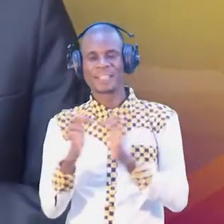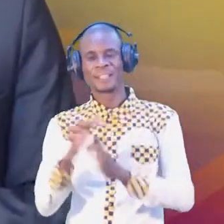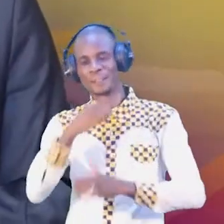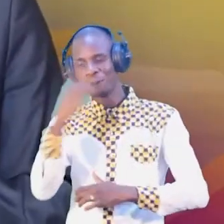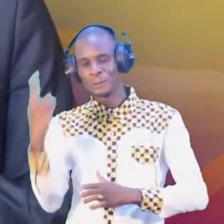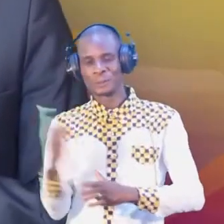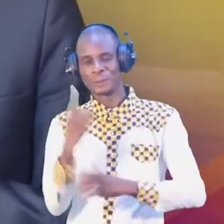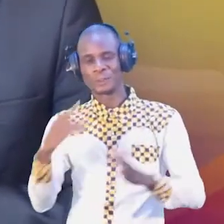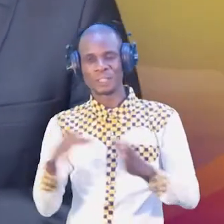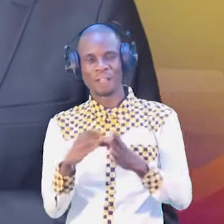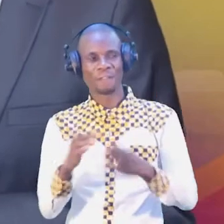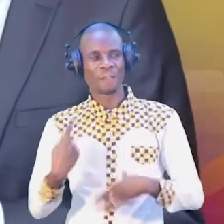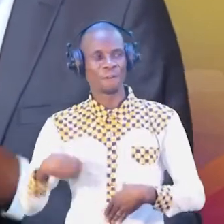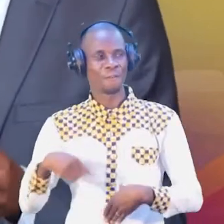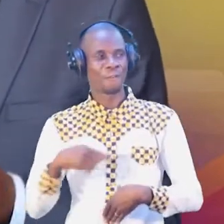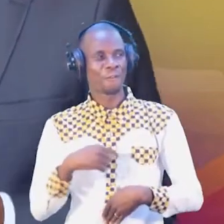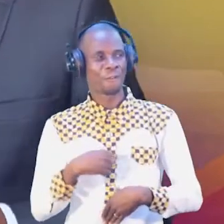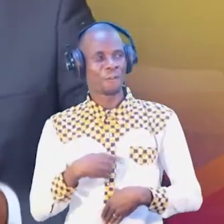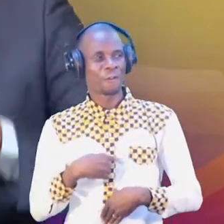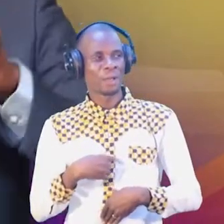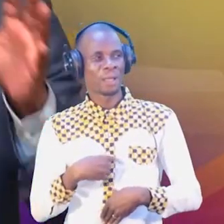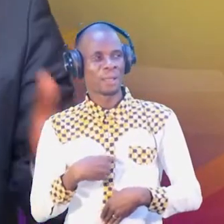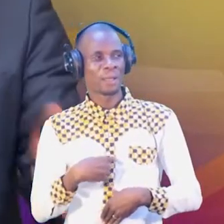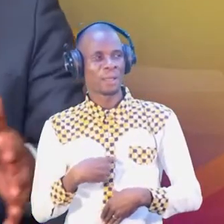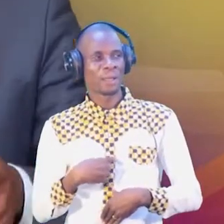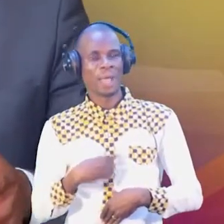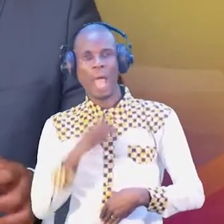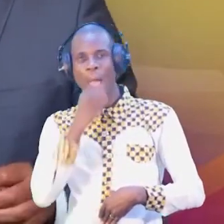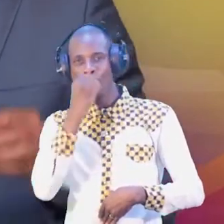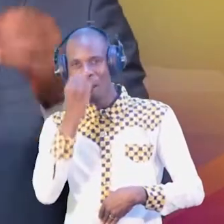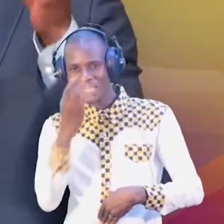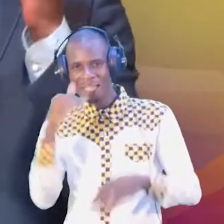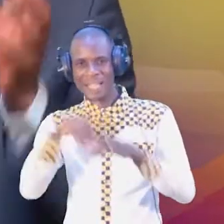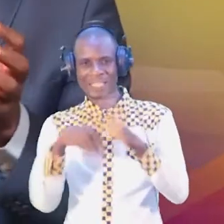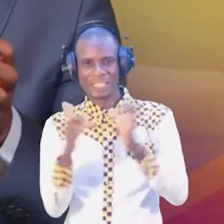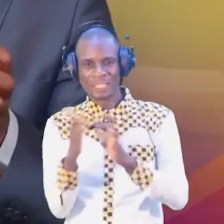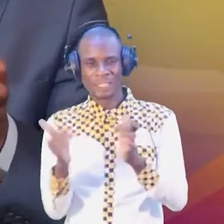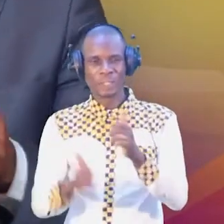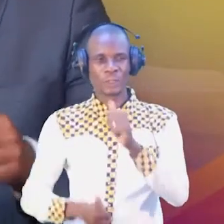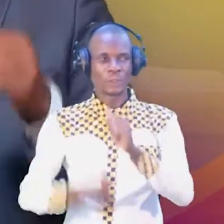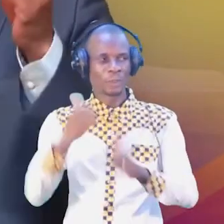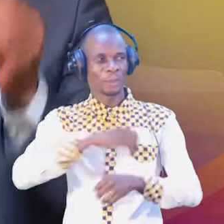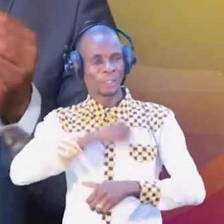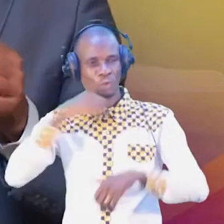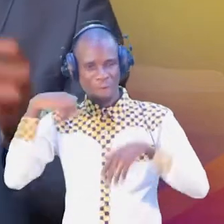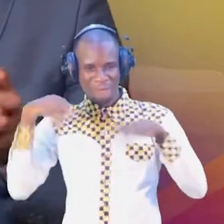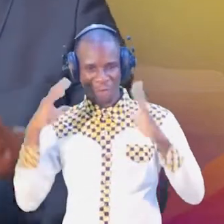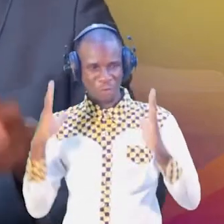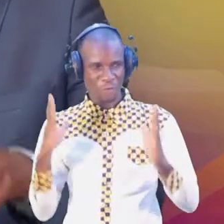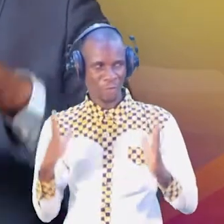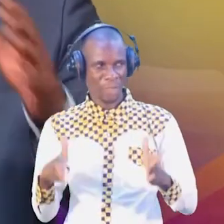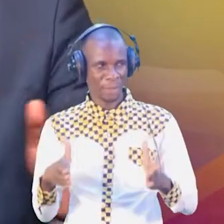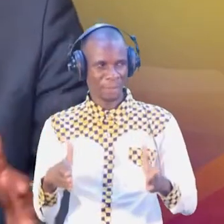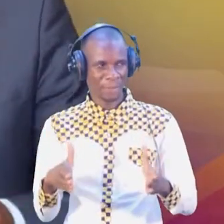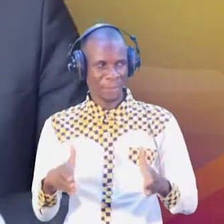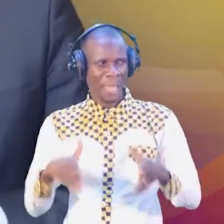Bienvenue, chers téléspectateurs. Boye imala mbande kobalandi. To zali na esengo mpeto